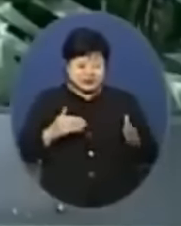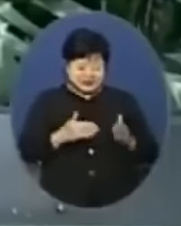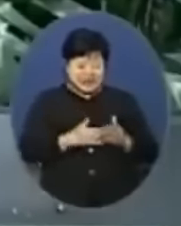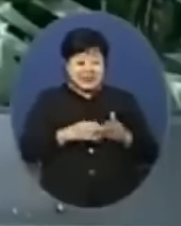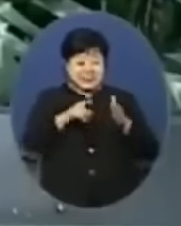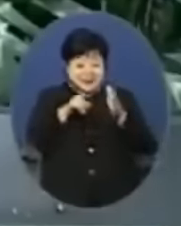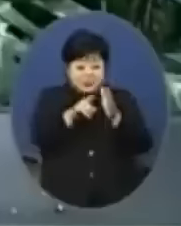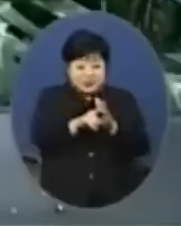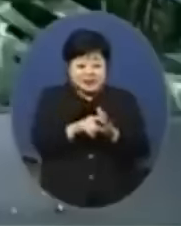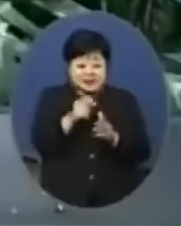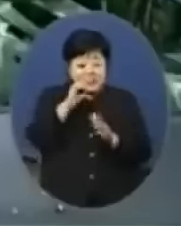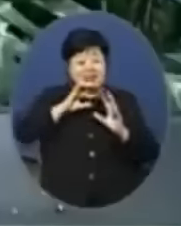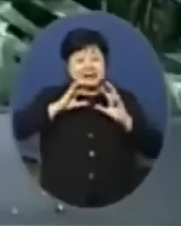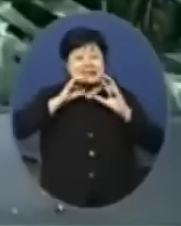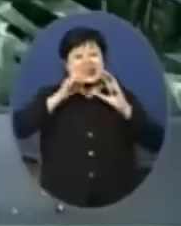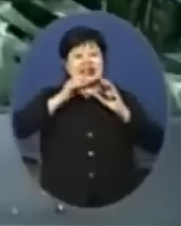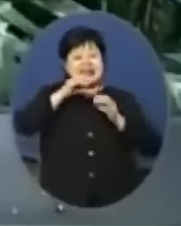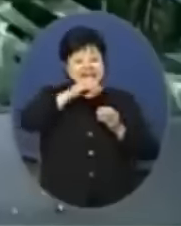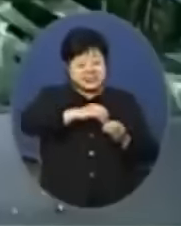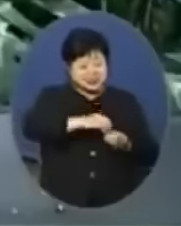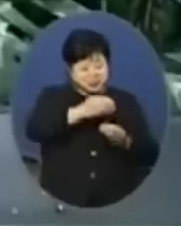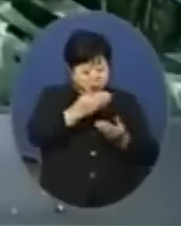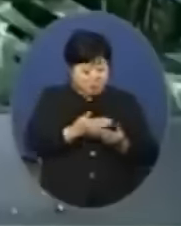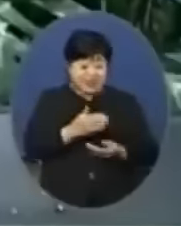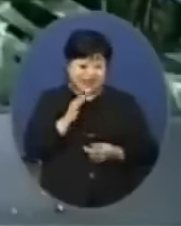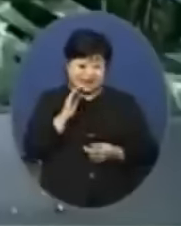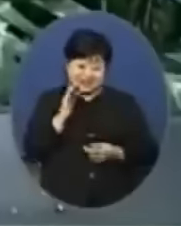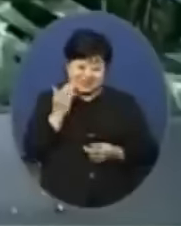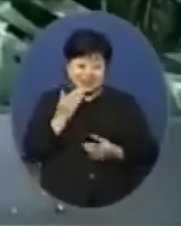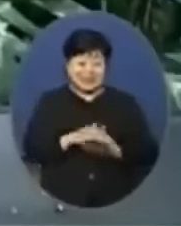하셔서 하늘나라 상속자가 되게 만들어주시는 것입니다.